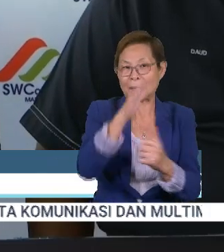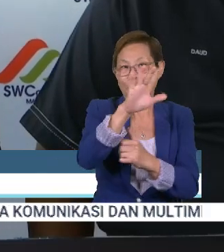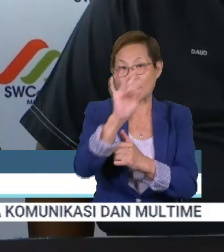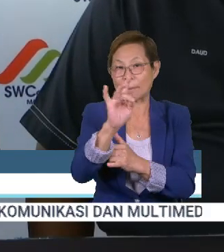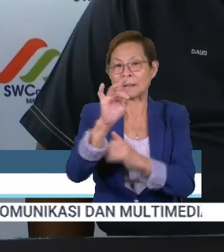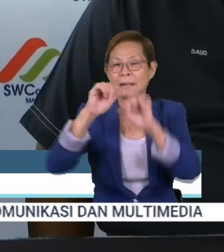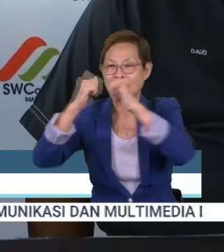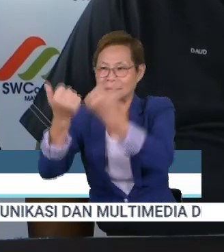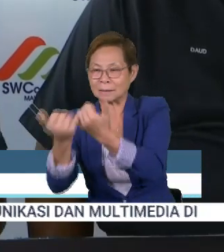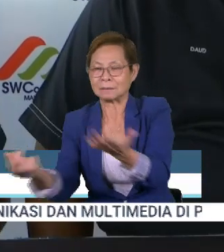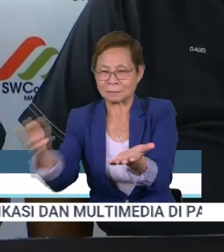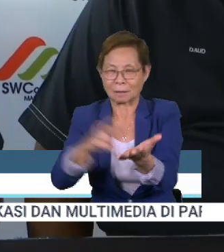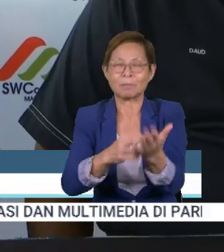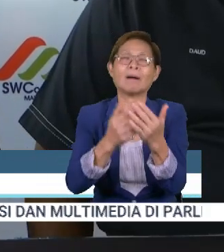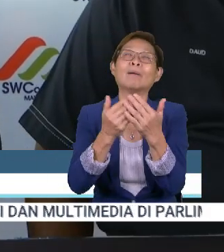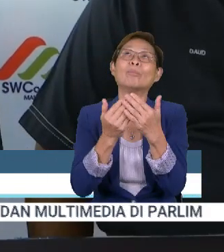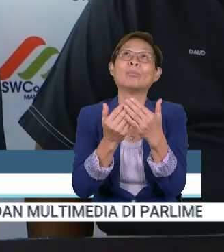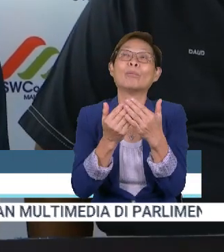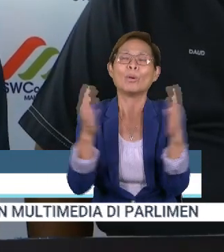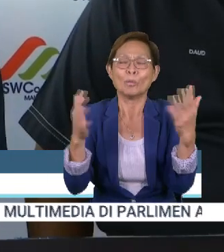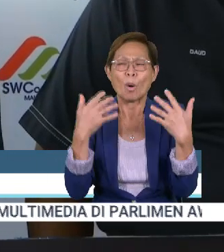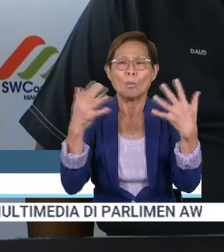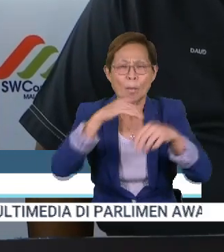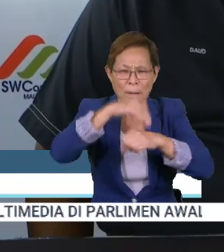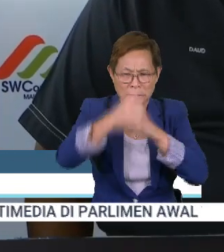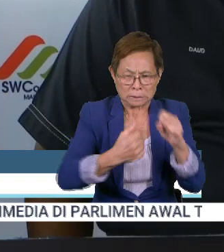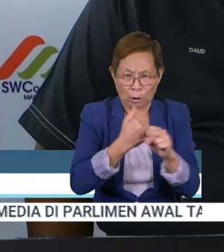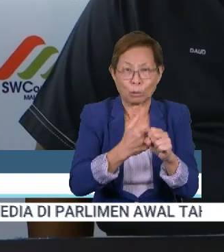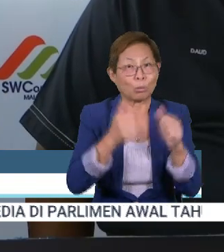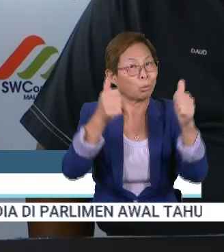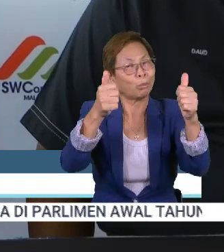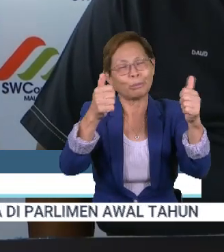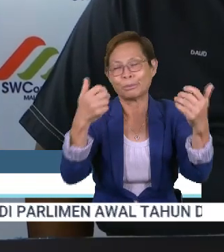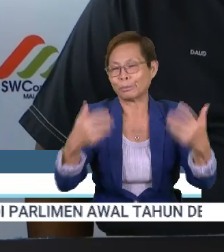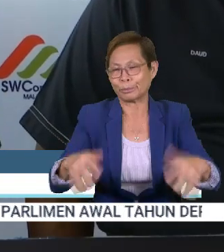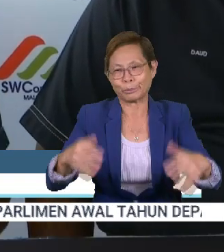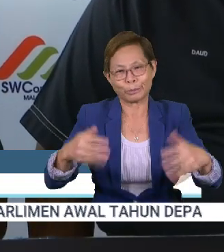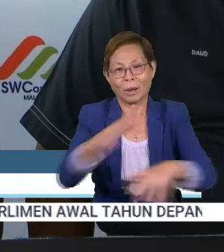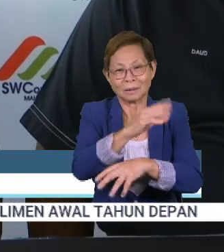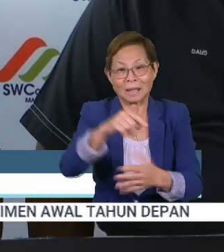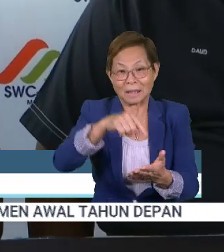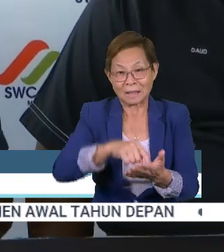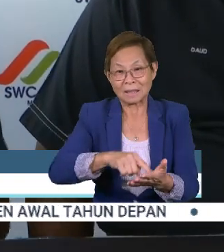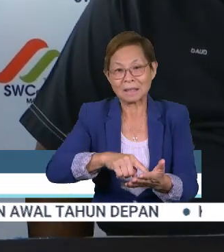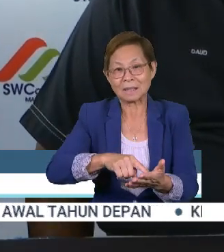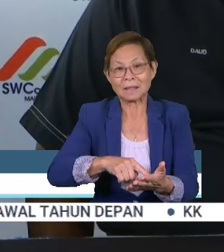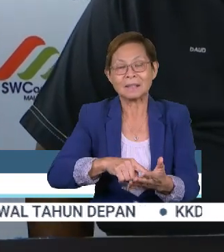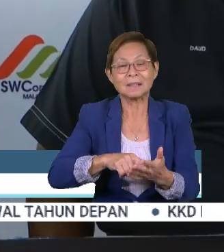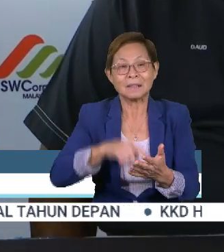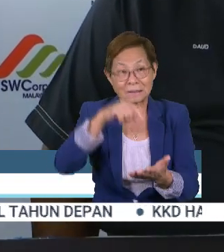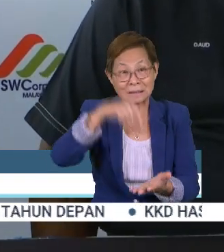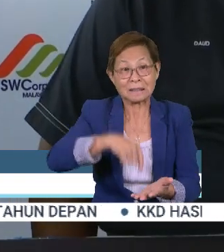yang berdaftar. So alhamdulillah sambutan kita pada tahun ini pun agak memberangsangkan, dan ini juga adalah saras dengan